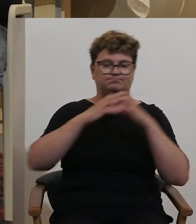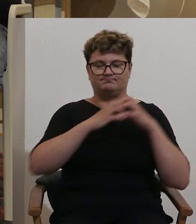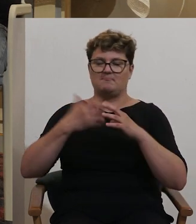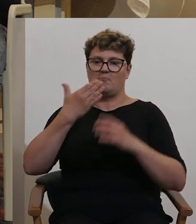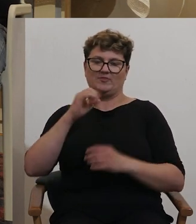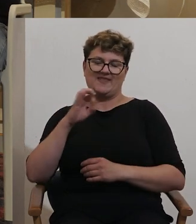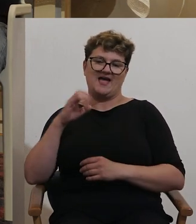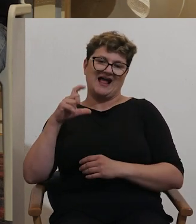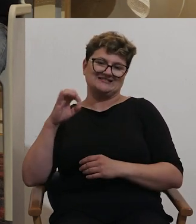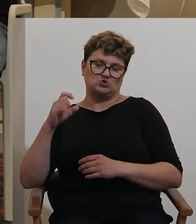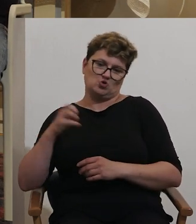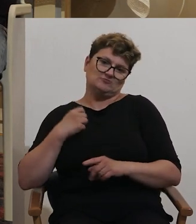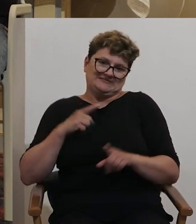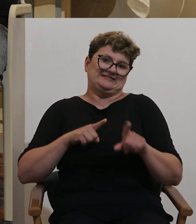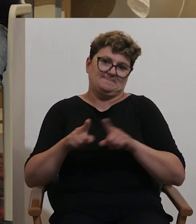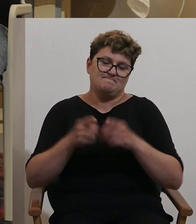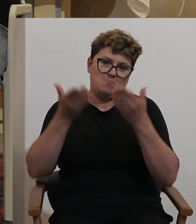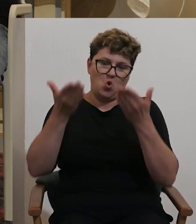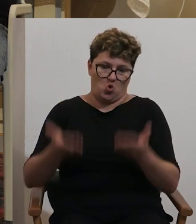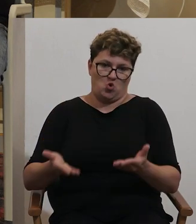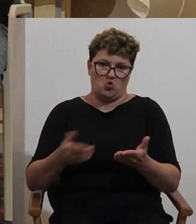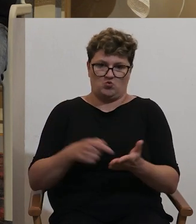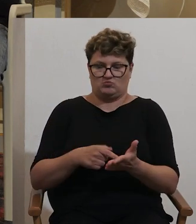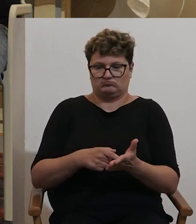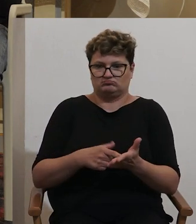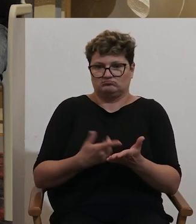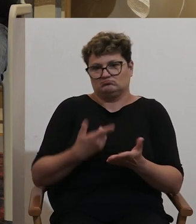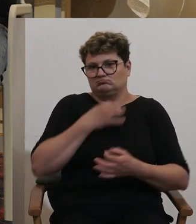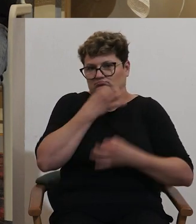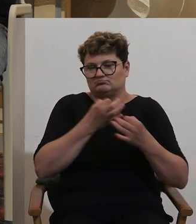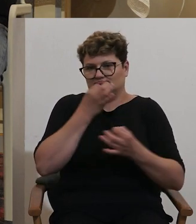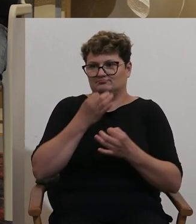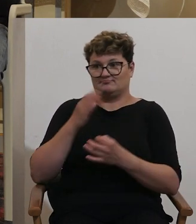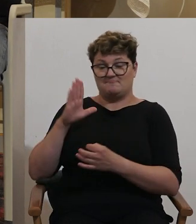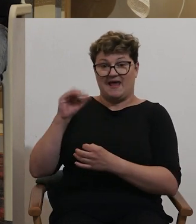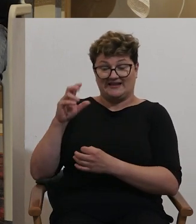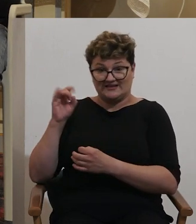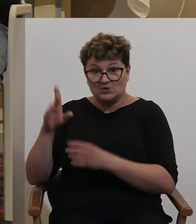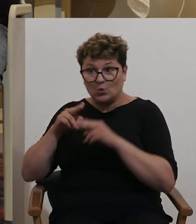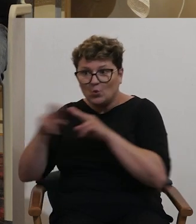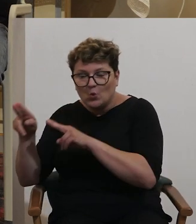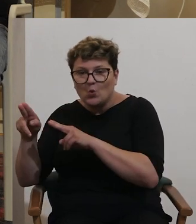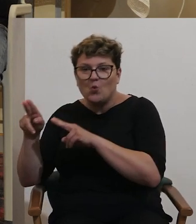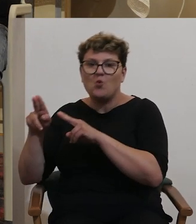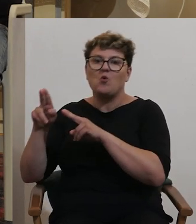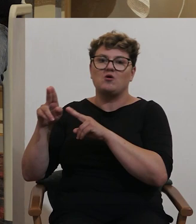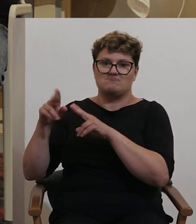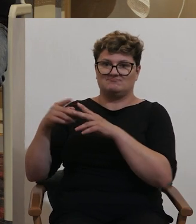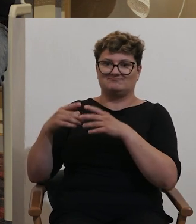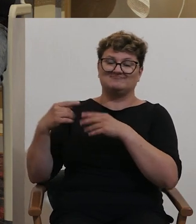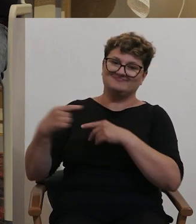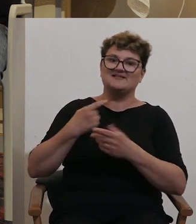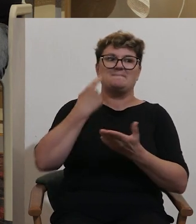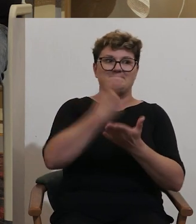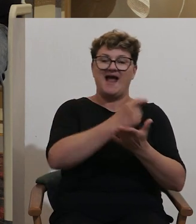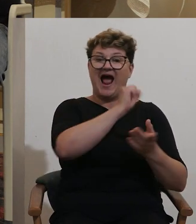taki symboliczny obrazek, gdzie berlingowiec razem z tymi, którzy